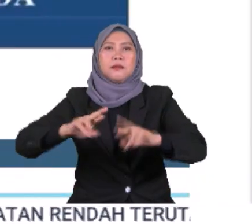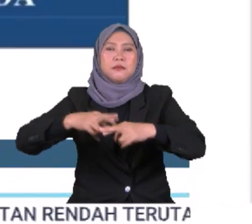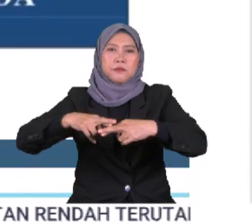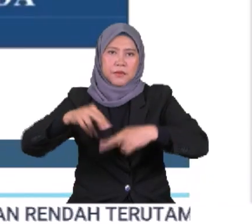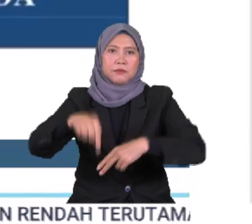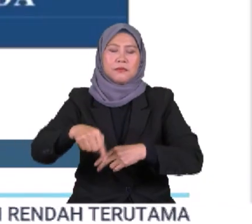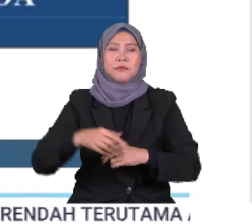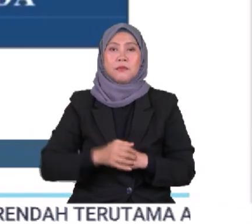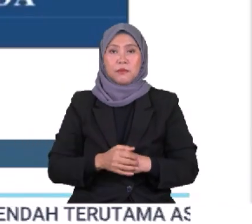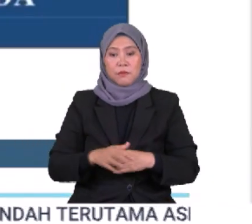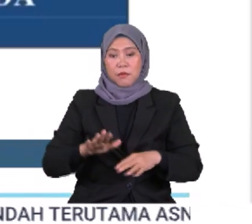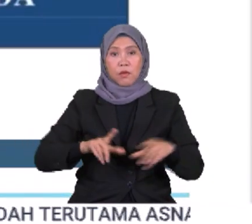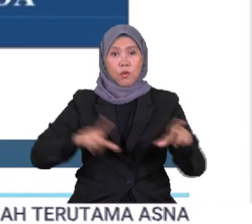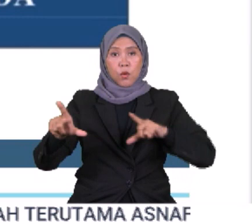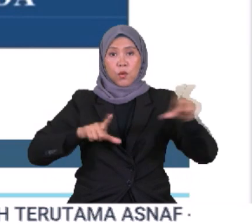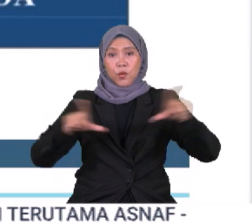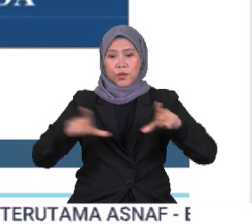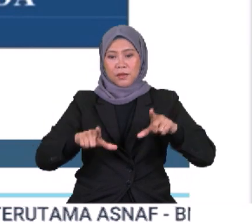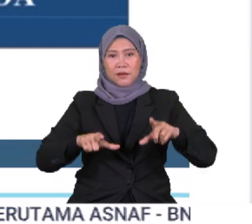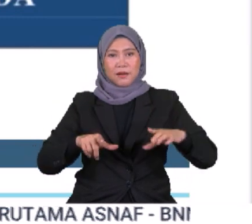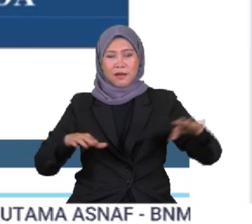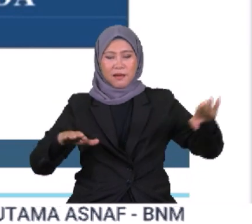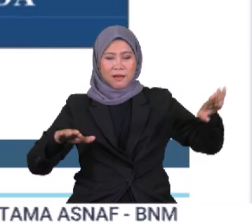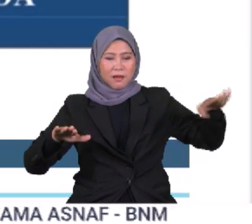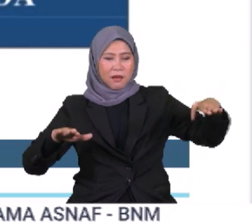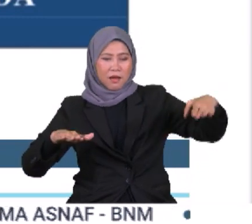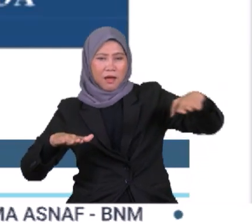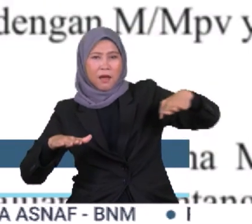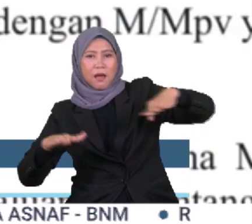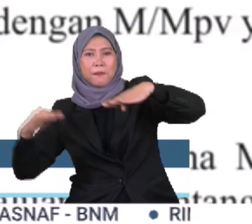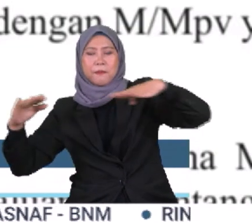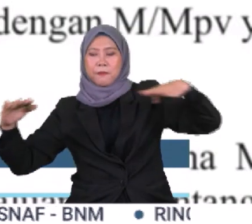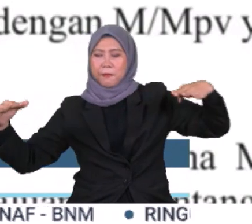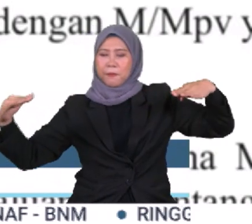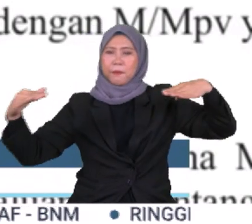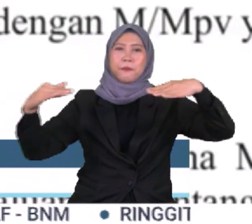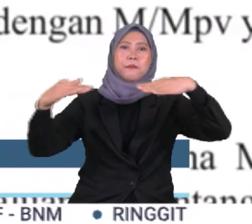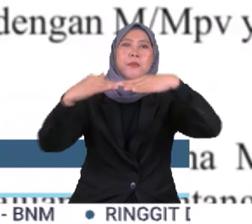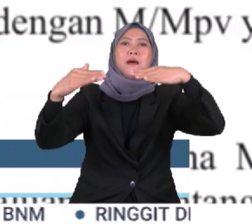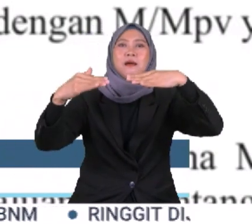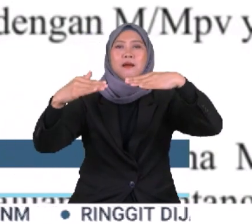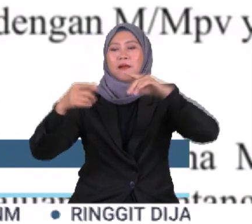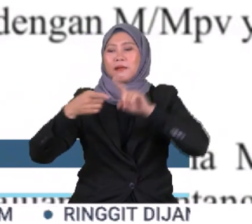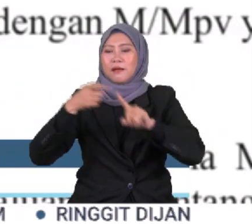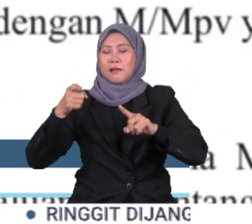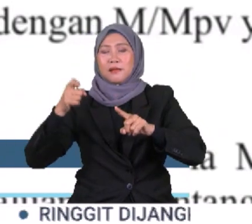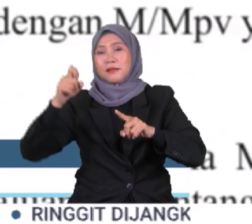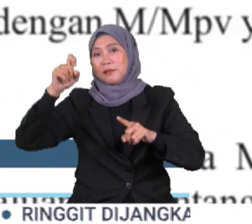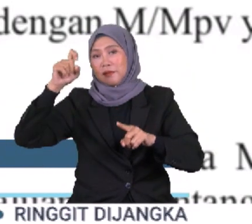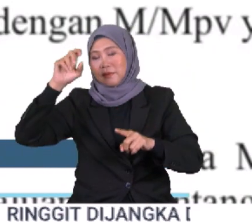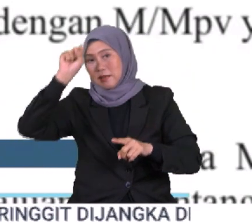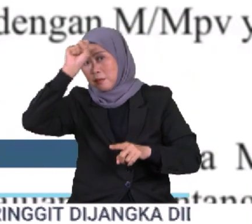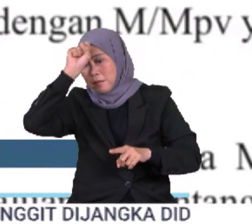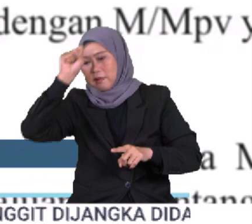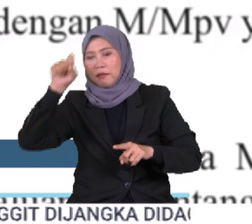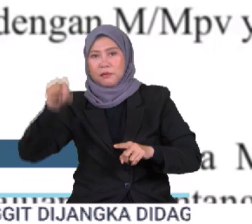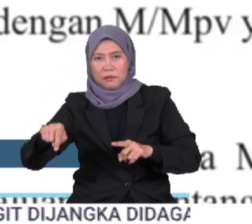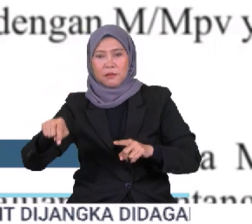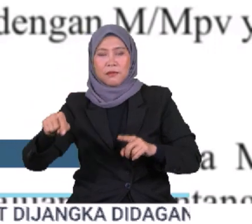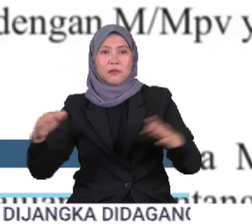Lori itu terbatas kelauan bertentangan dan menempuh kereta dinaiki keluarga itu yang datang dari sekamat menuju ke Kuantan